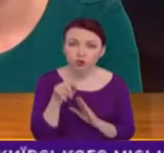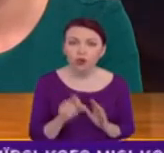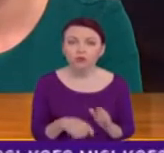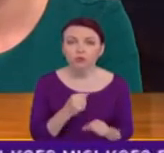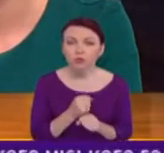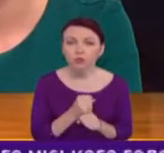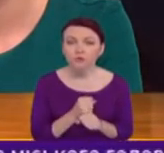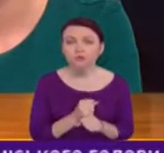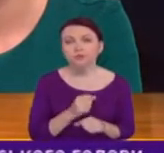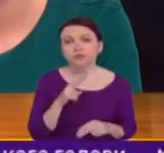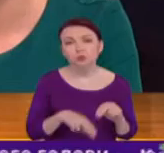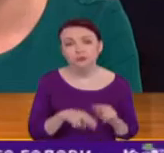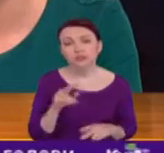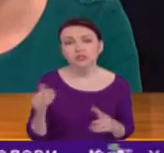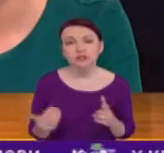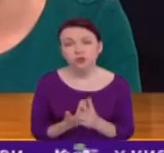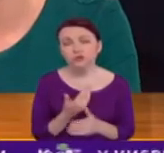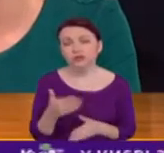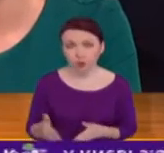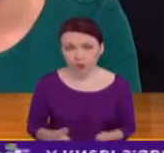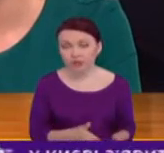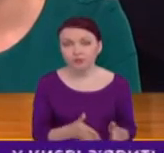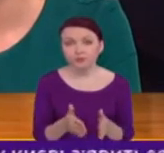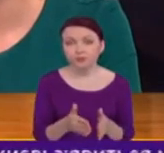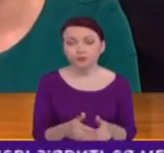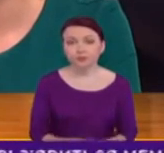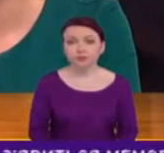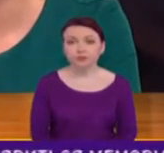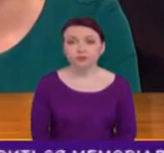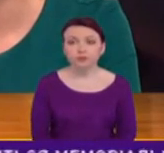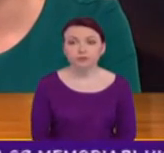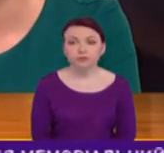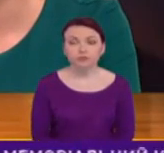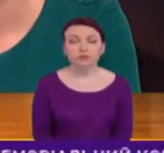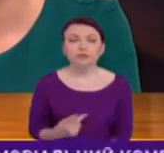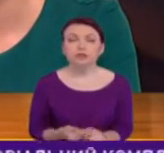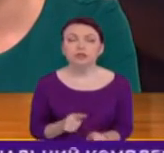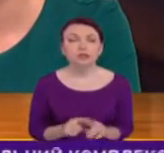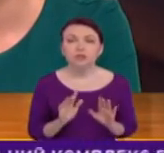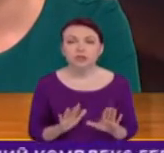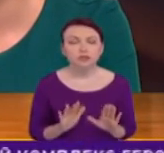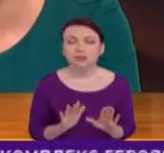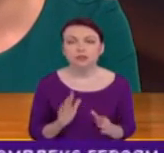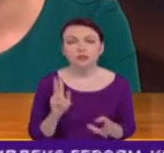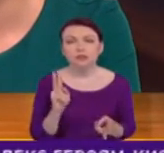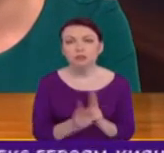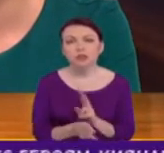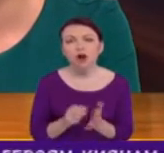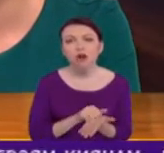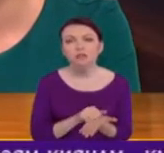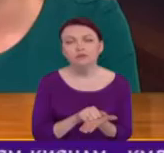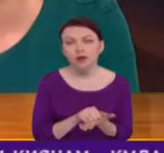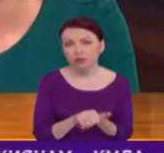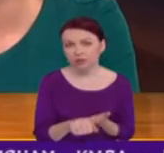роботу з будівництва нових доріг, так, то це не тільки заміна асфальтного